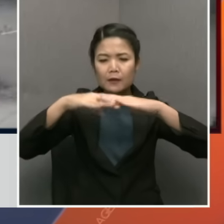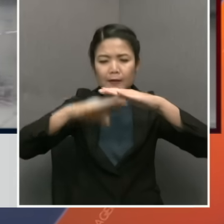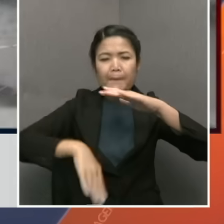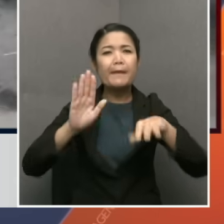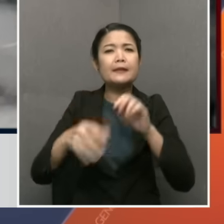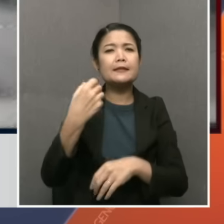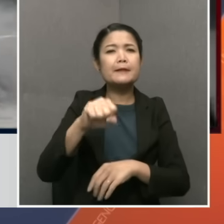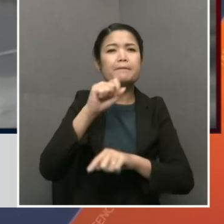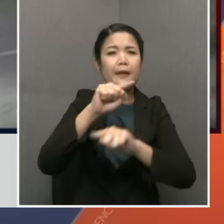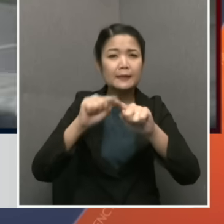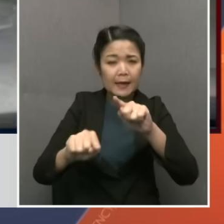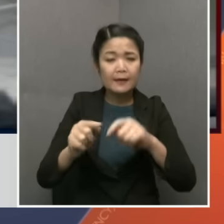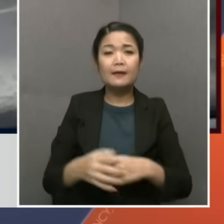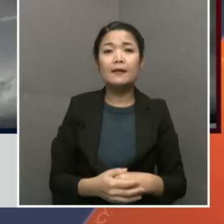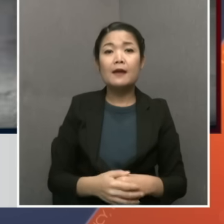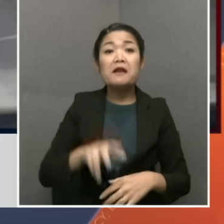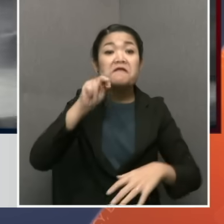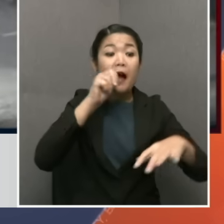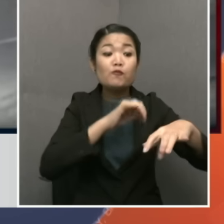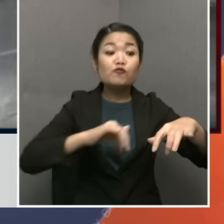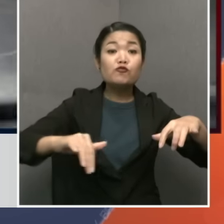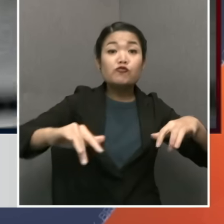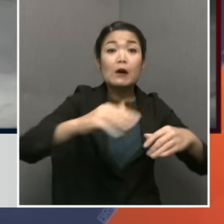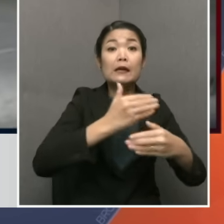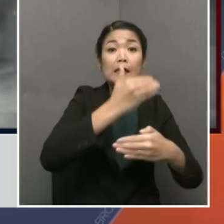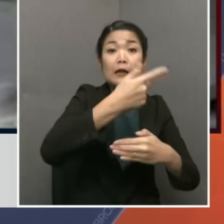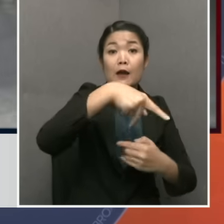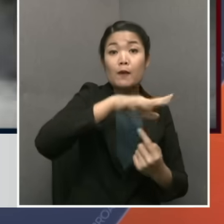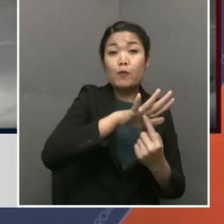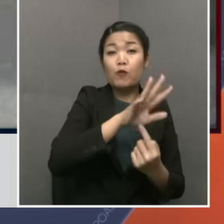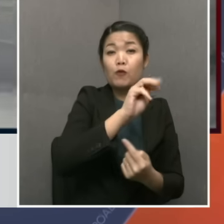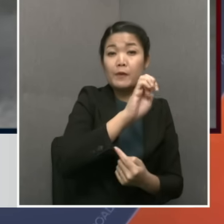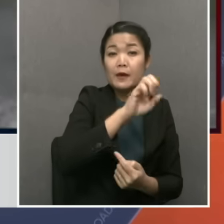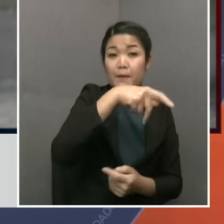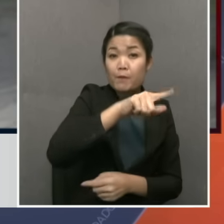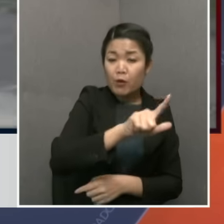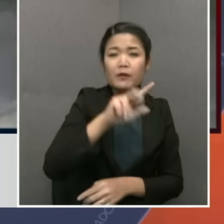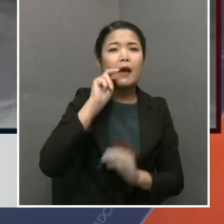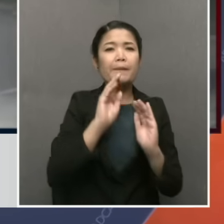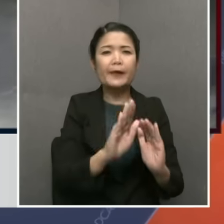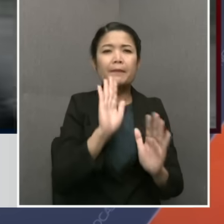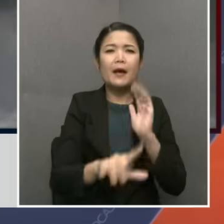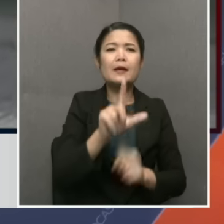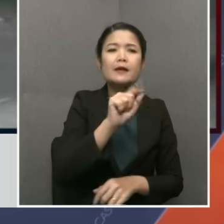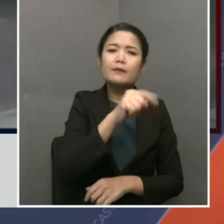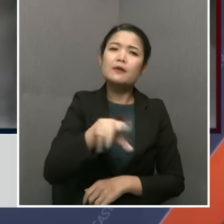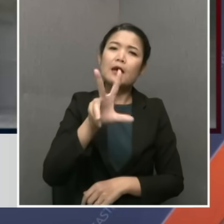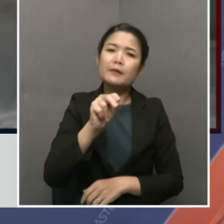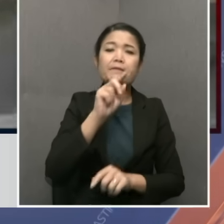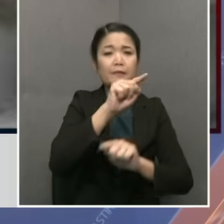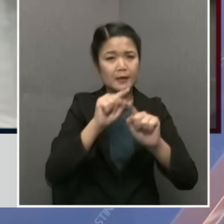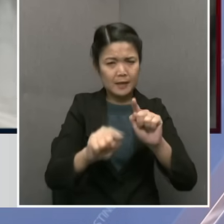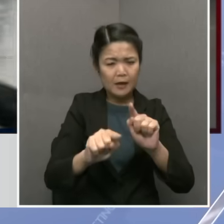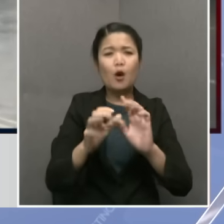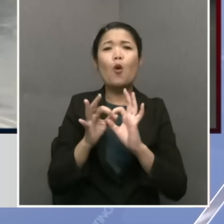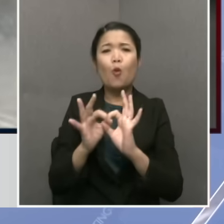ครับแล้วก็น้ำที่อยู่ในอ่างเก็บน้ำขื่นภูมิพลขื่นสิริกิติ์เนี่ยฮะยังยังมีเพียง 20 -30%เท่านั้นนะครับก็ยังเป็น